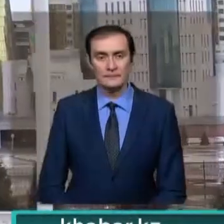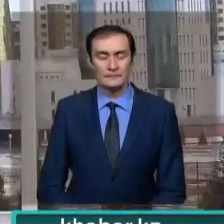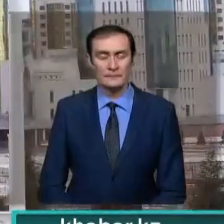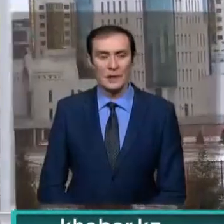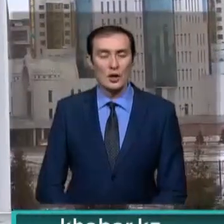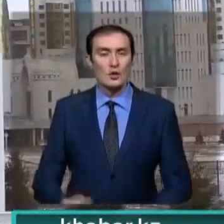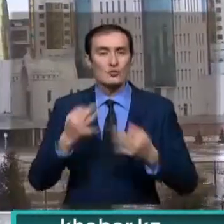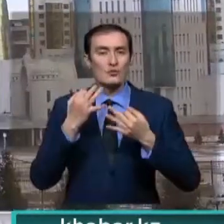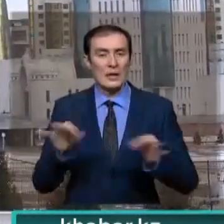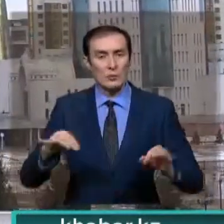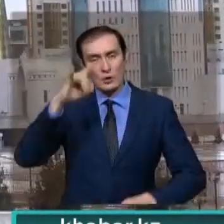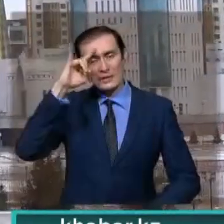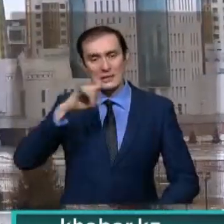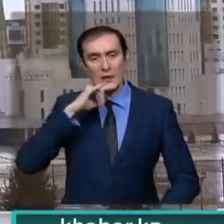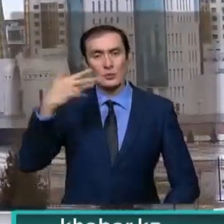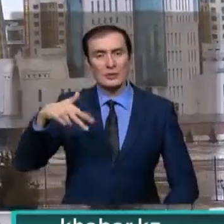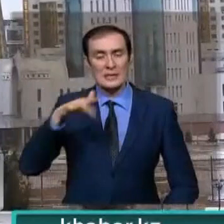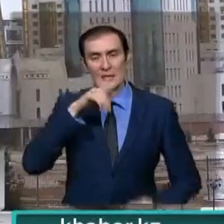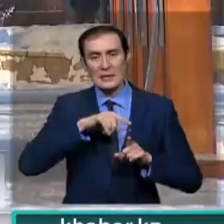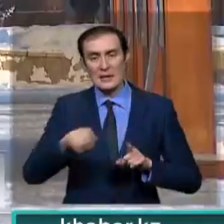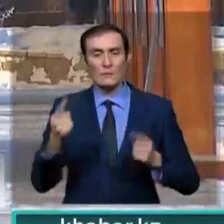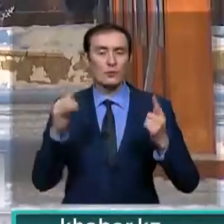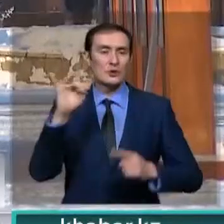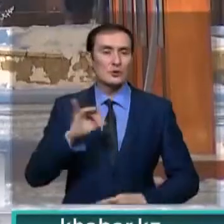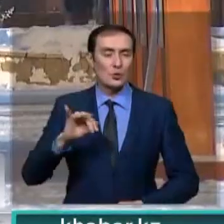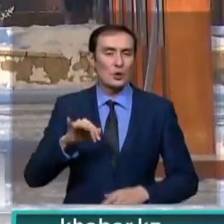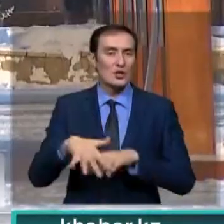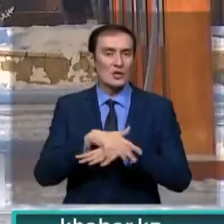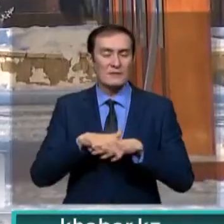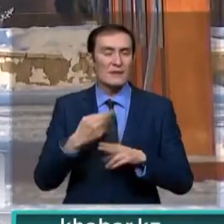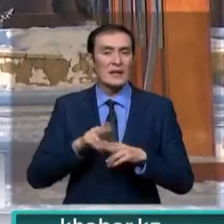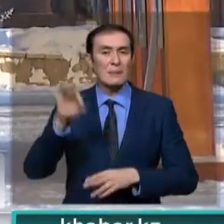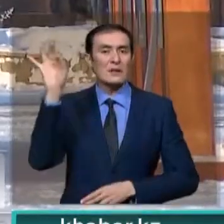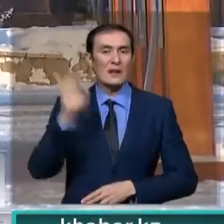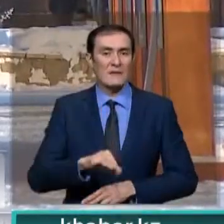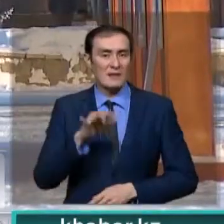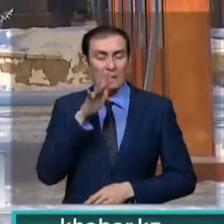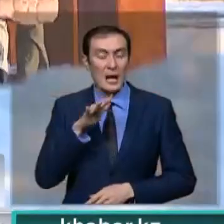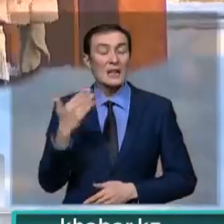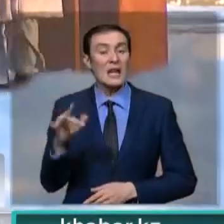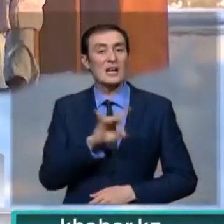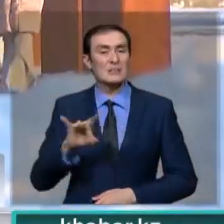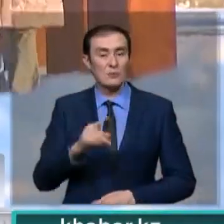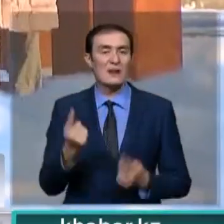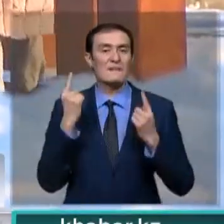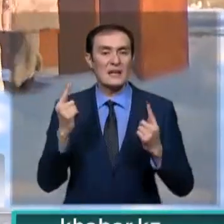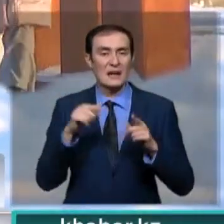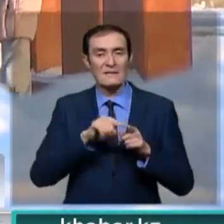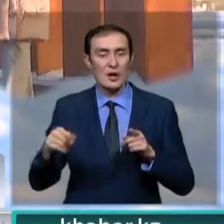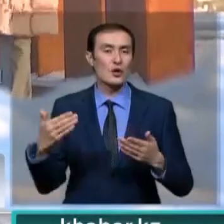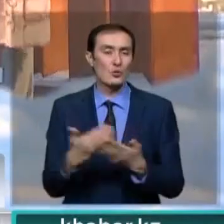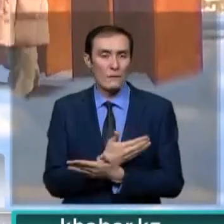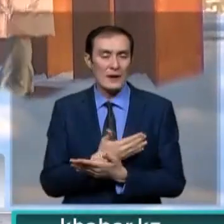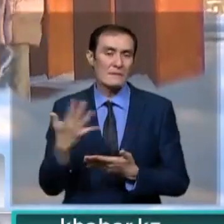суверенному казахстану 30 лет масштабе истории человечества это мгновение ока а для республики велика веха и новая